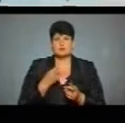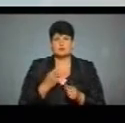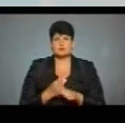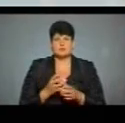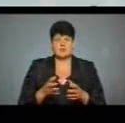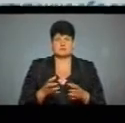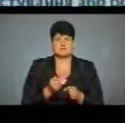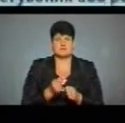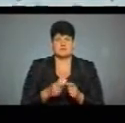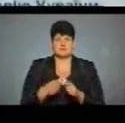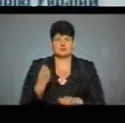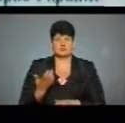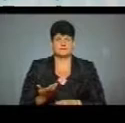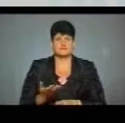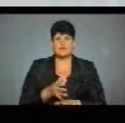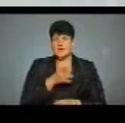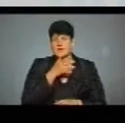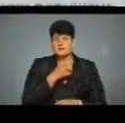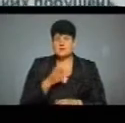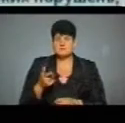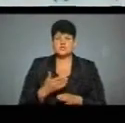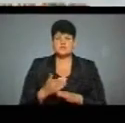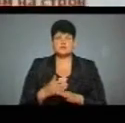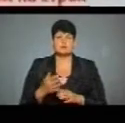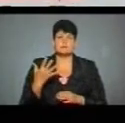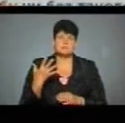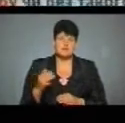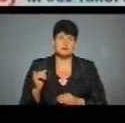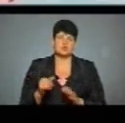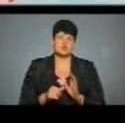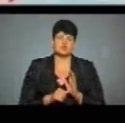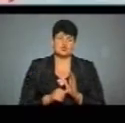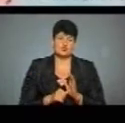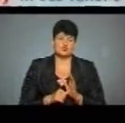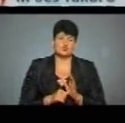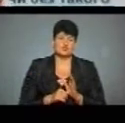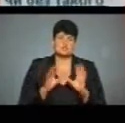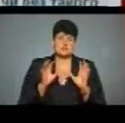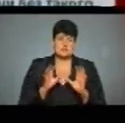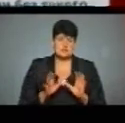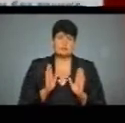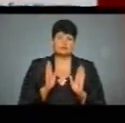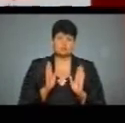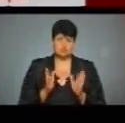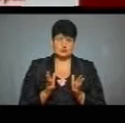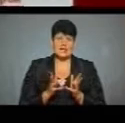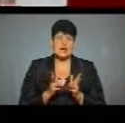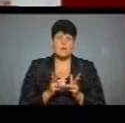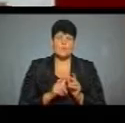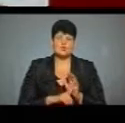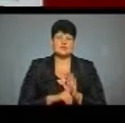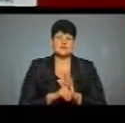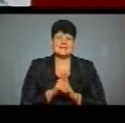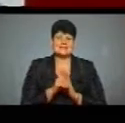правопорушника? Термін за частиною 5-ї, 6-ї статті 470-ї буде рахуватися з